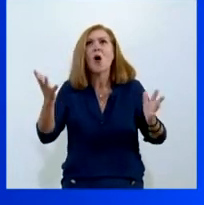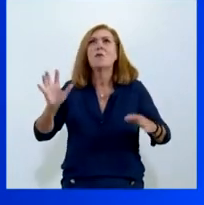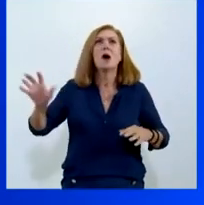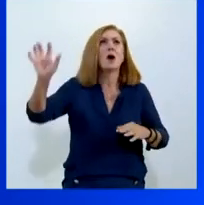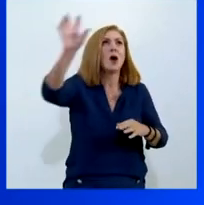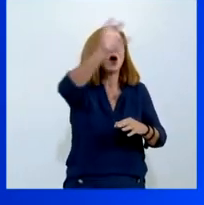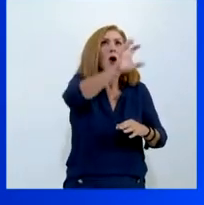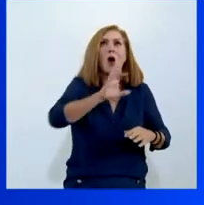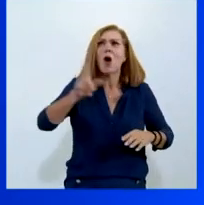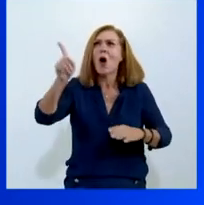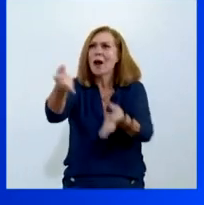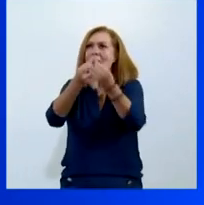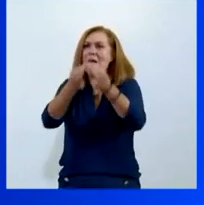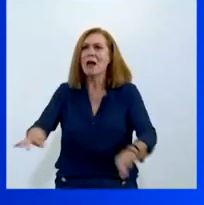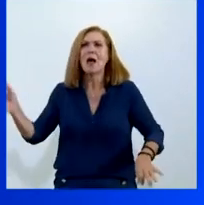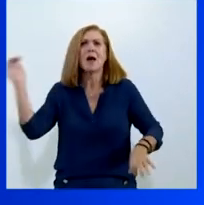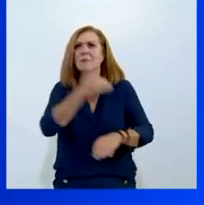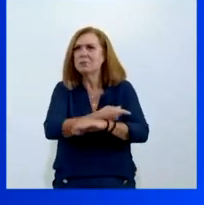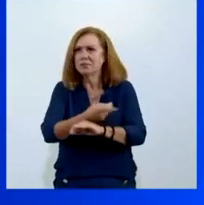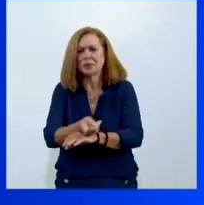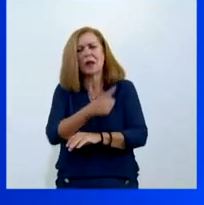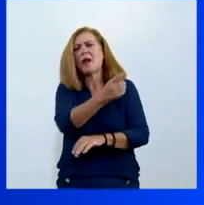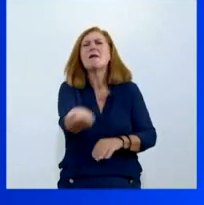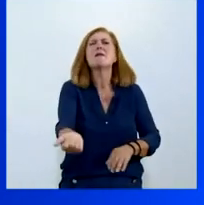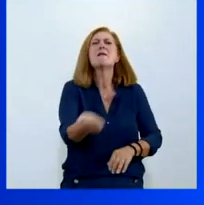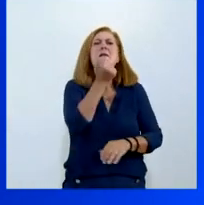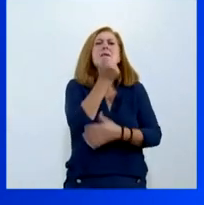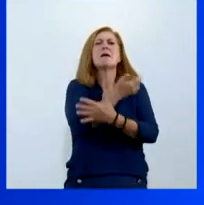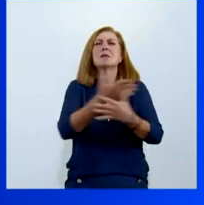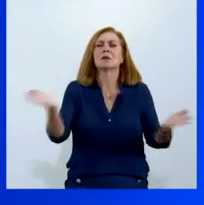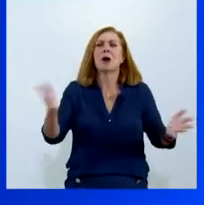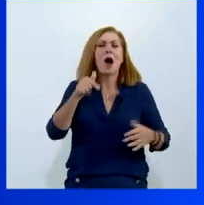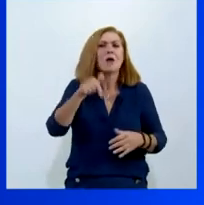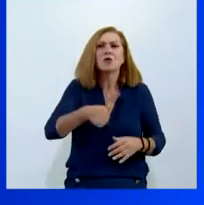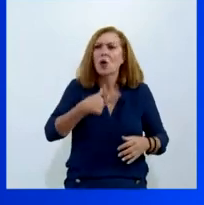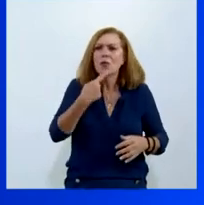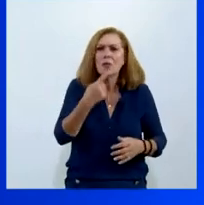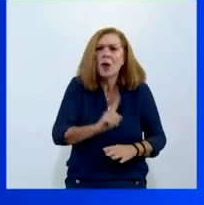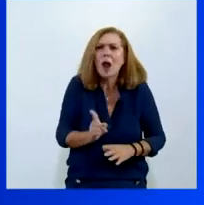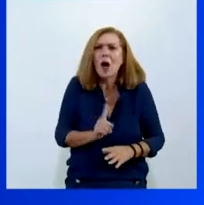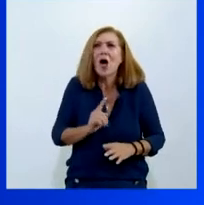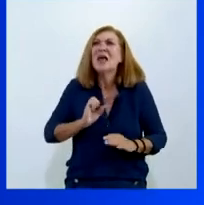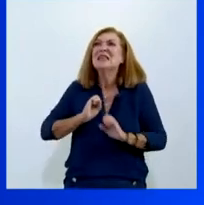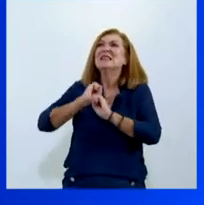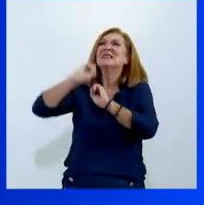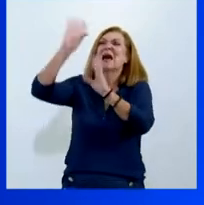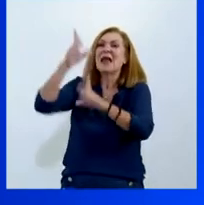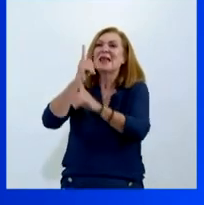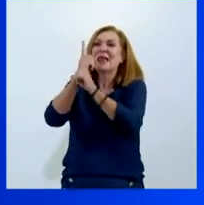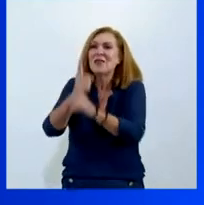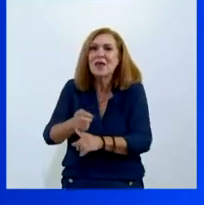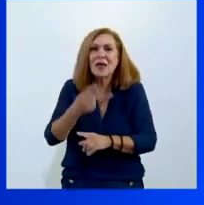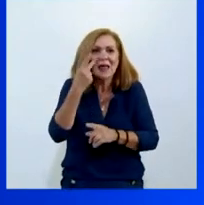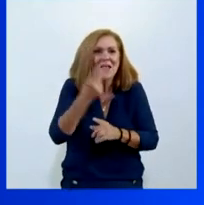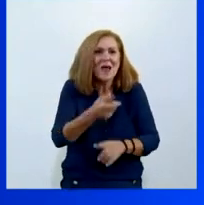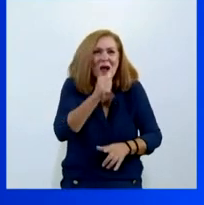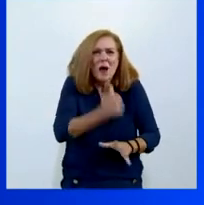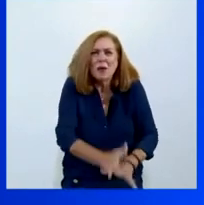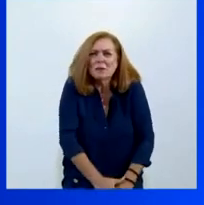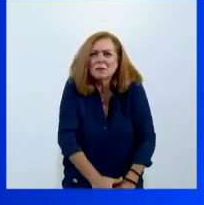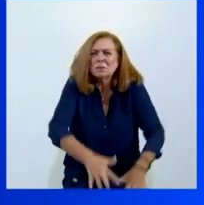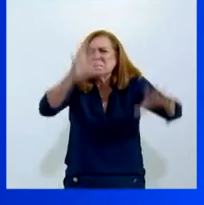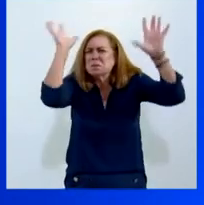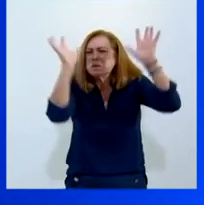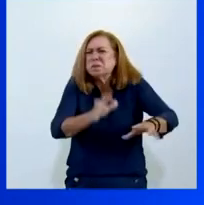αντιμετωπίσει, είναι βαθιά ανοιχτωμένη. Και δεν το λέμε εμείς αυτό, το λένε οι ξένοι ειδικοί, οι οποίοι όταν είδαν τις ποσότητες νερού, είπαν ότι αυτό δεν